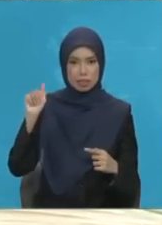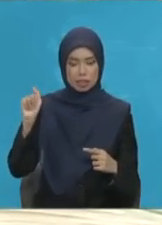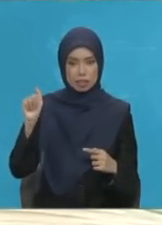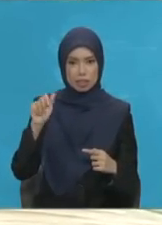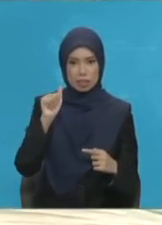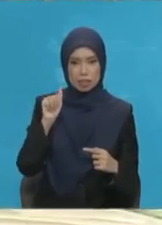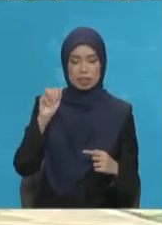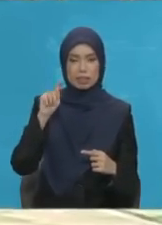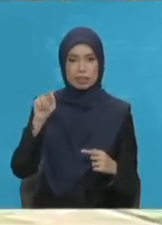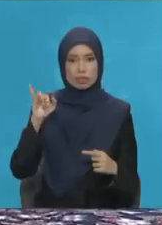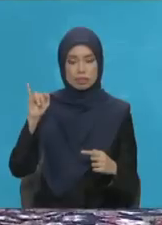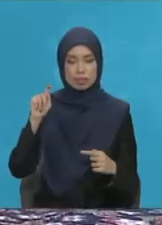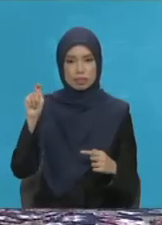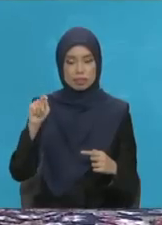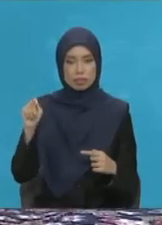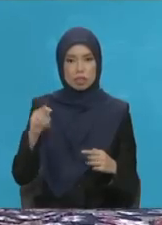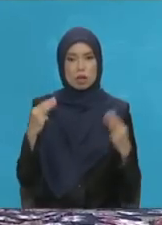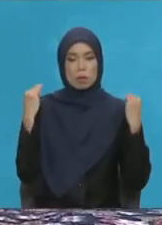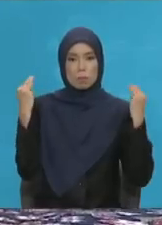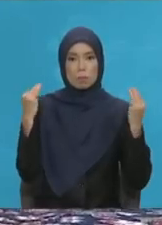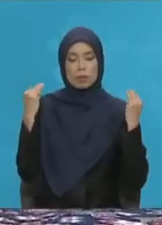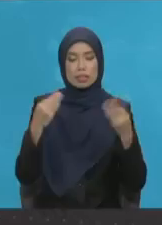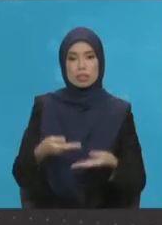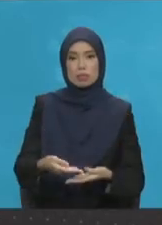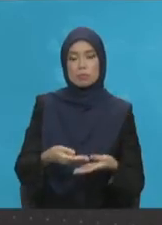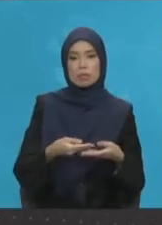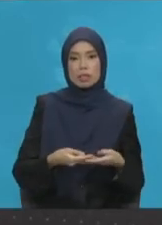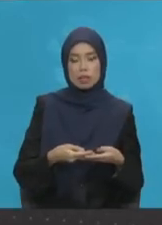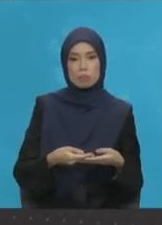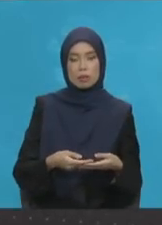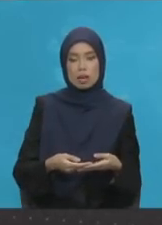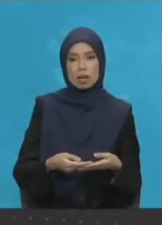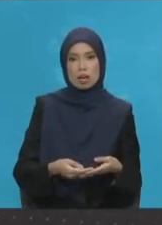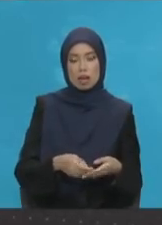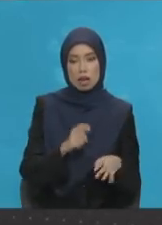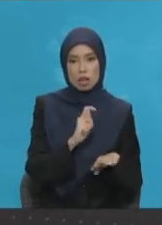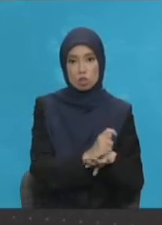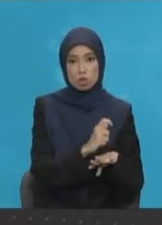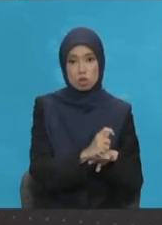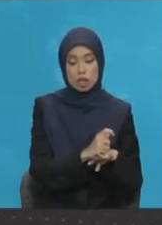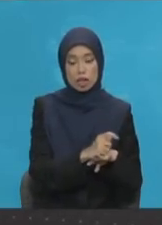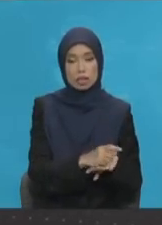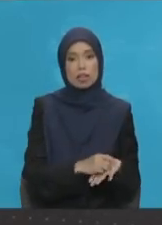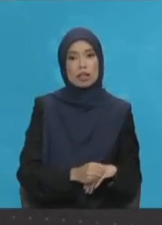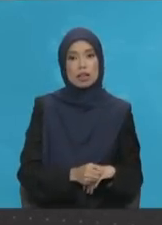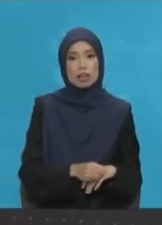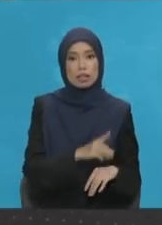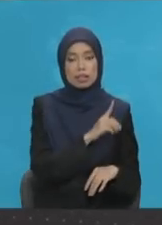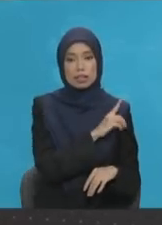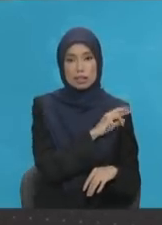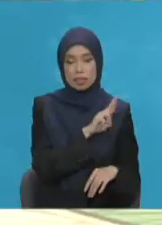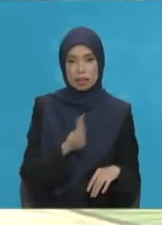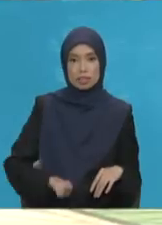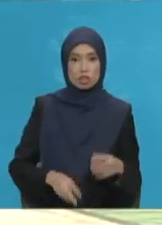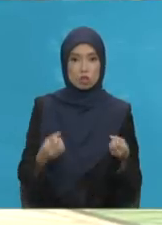bahawa majelis istiadat menerima tanda diraja dan pertunangan di Raja telah siap sedia